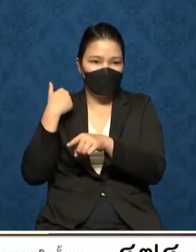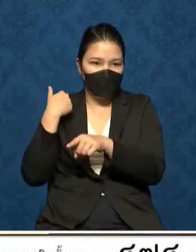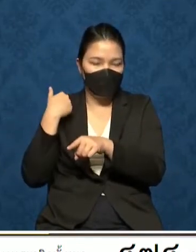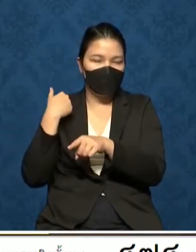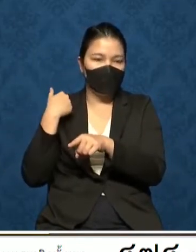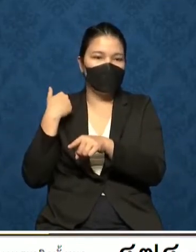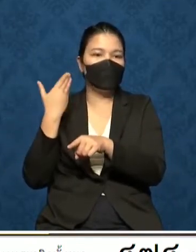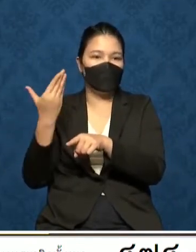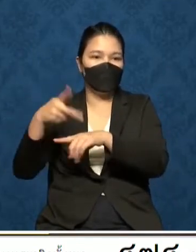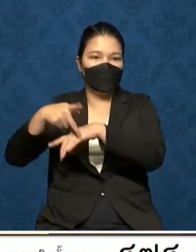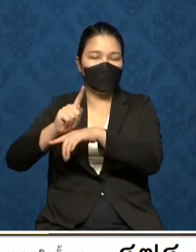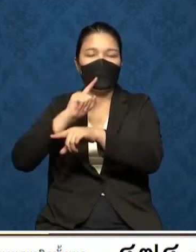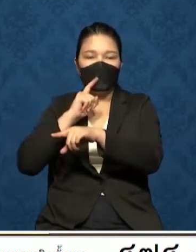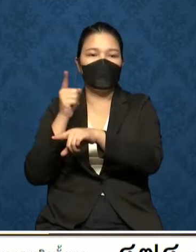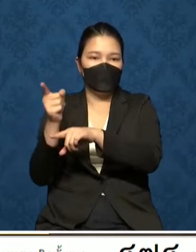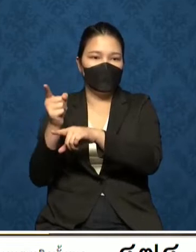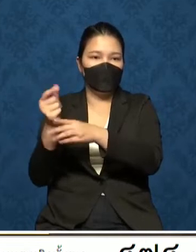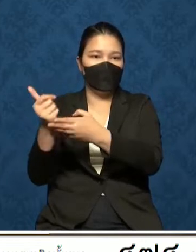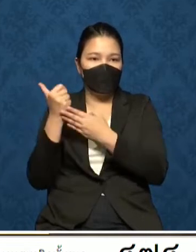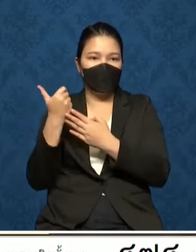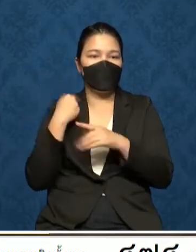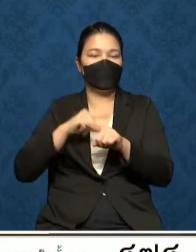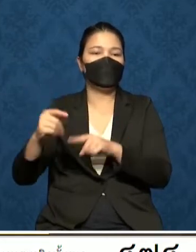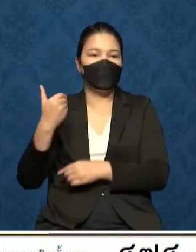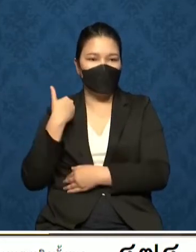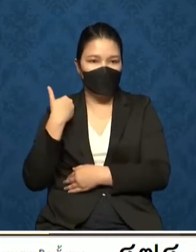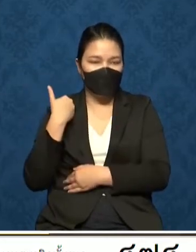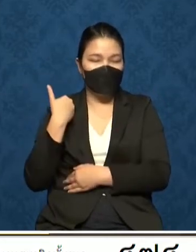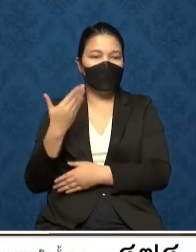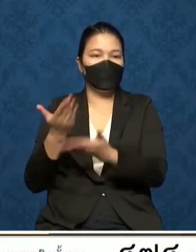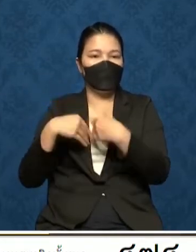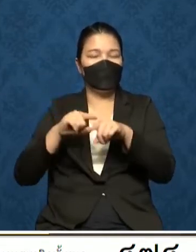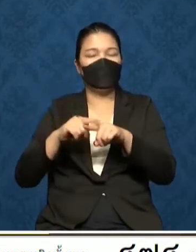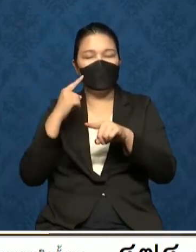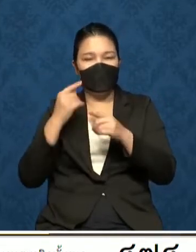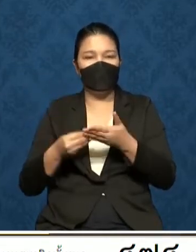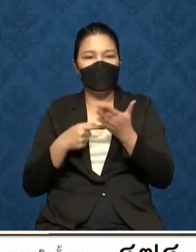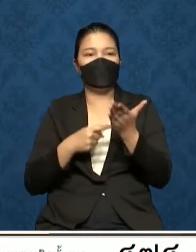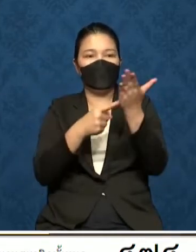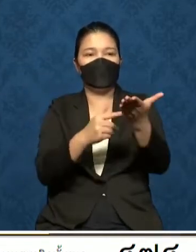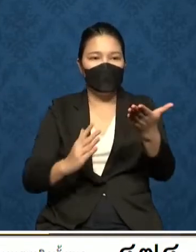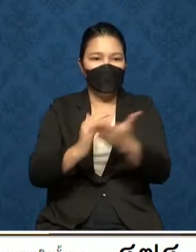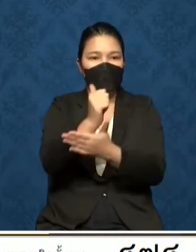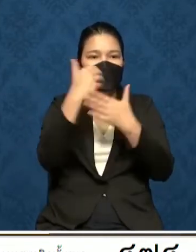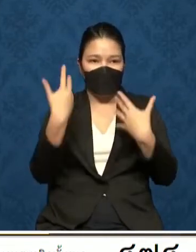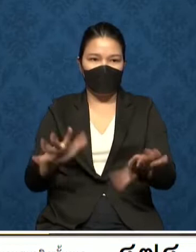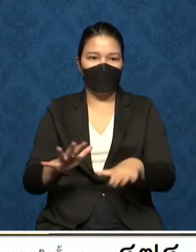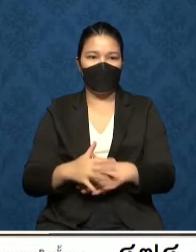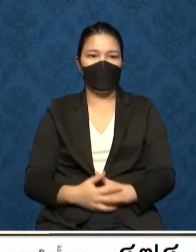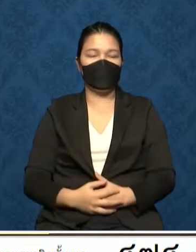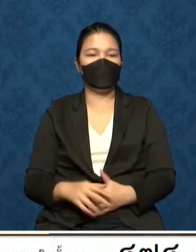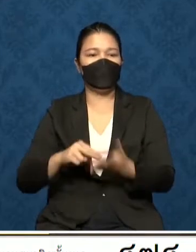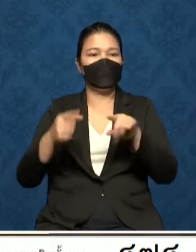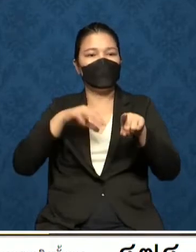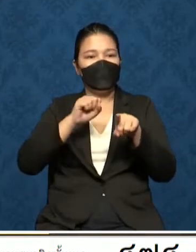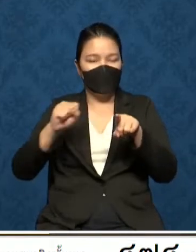ญเกียรติได้เป็นประธานกรรมาธิการวิสามัญชุดนั้นแล้วก็ได้ผ่านการรายงานในสภาผู้แทนราษฎรแห่งนี้สภาผู้แ